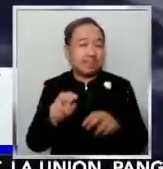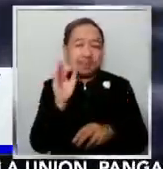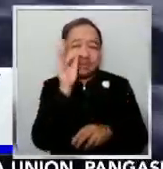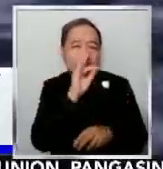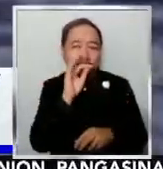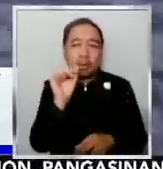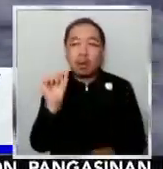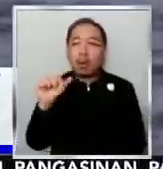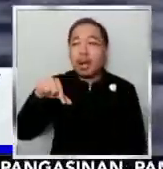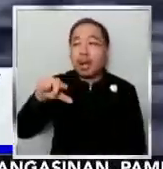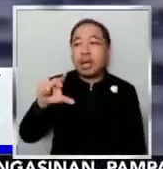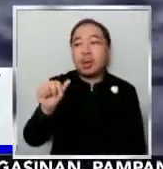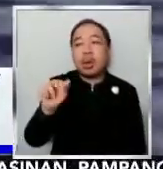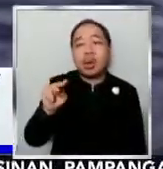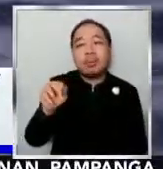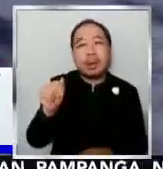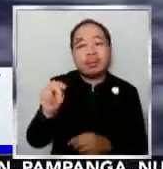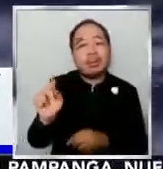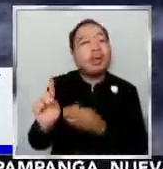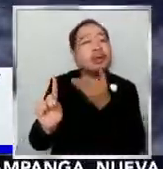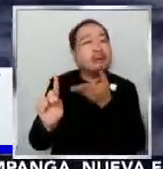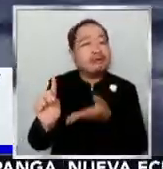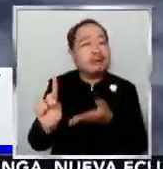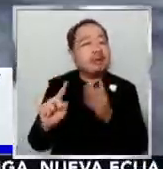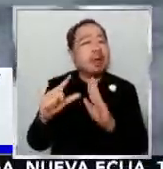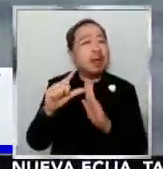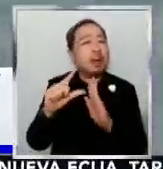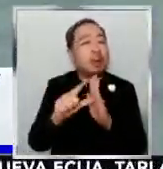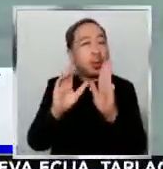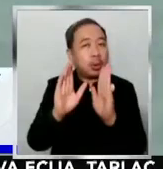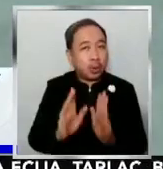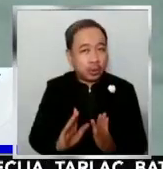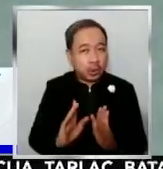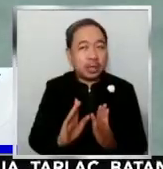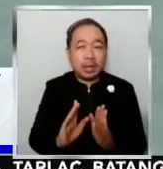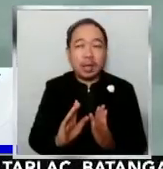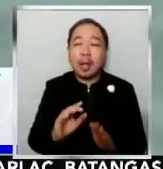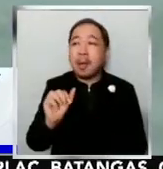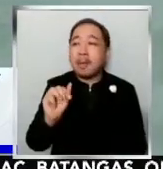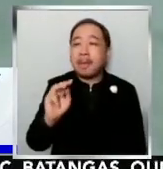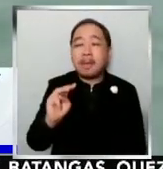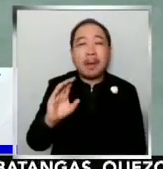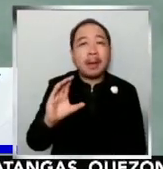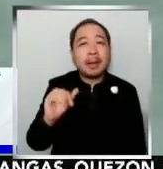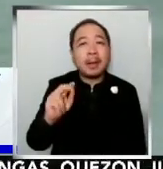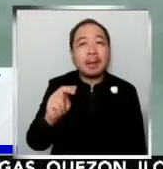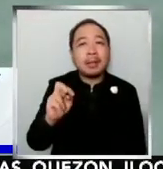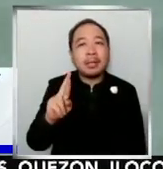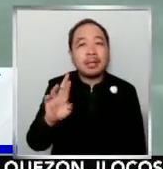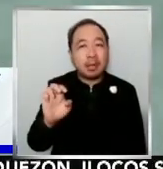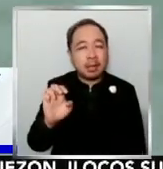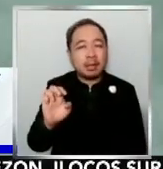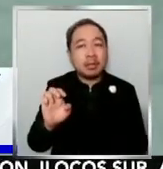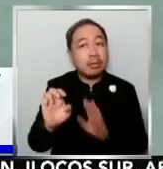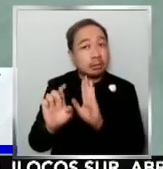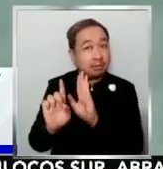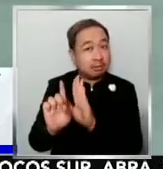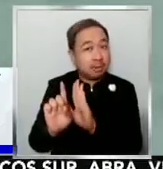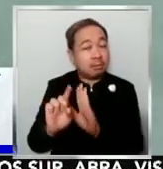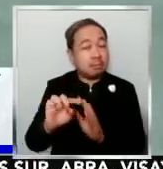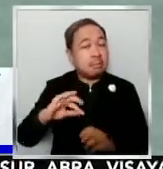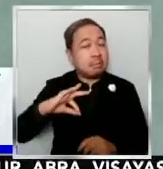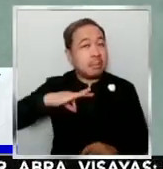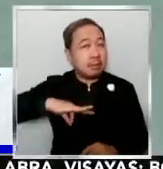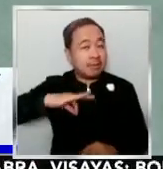ang environmental lawyer na si Fiscal Ingemar Macarine. Malaking benepisyo raw ang dala sa kanya ng swimming na naging